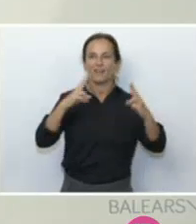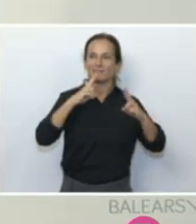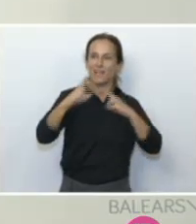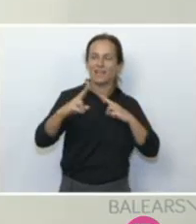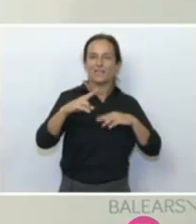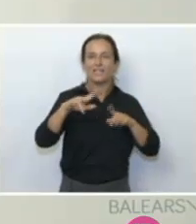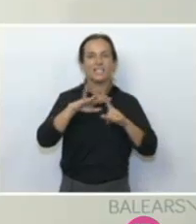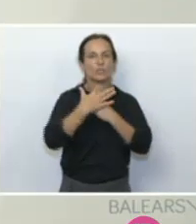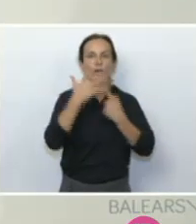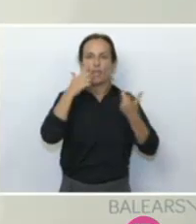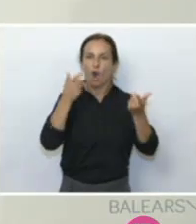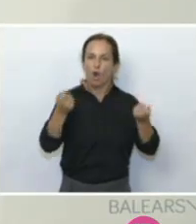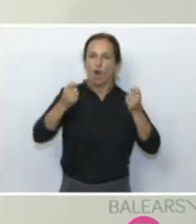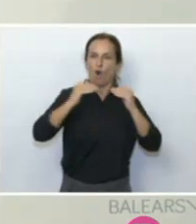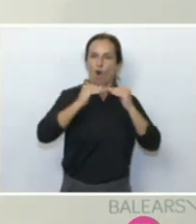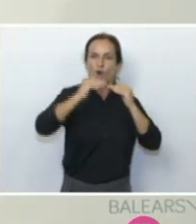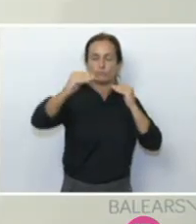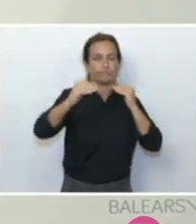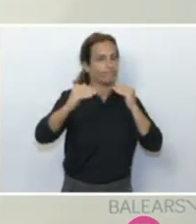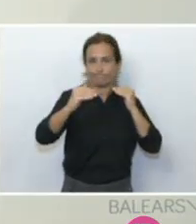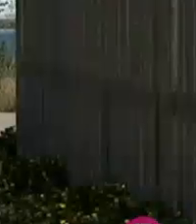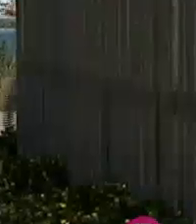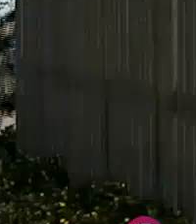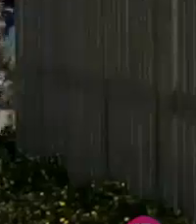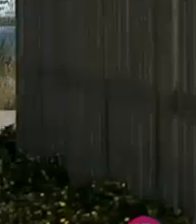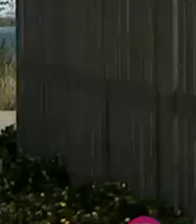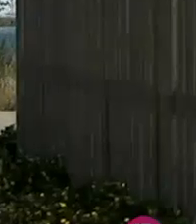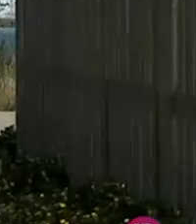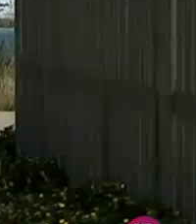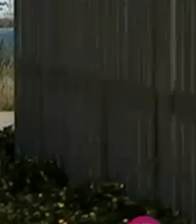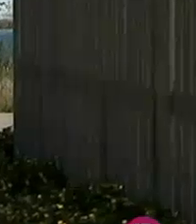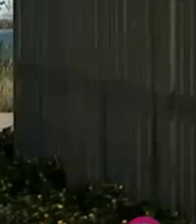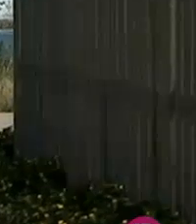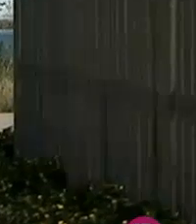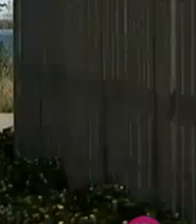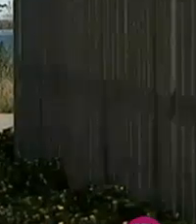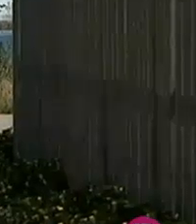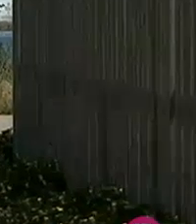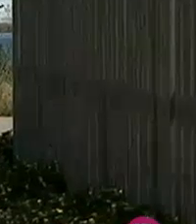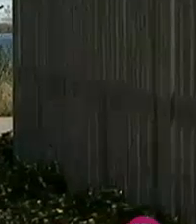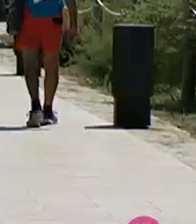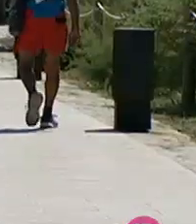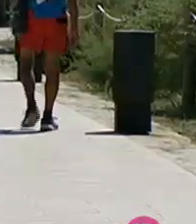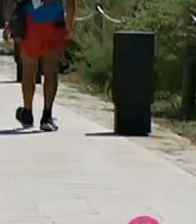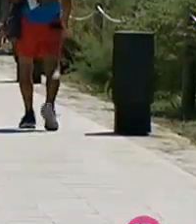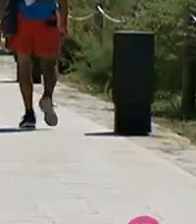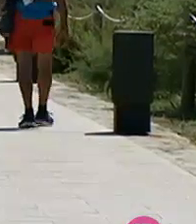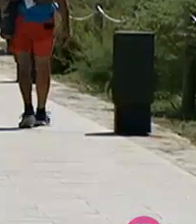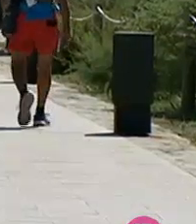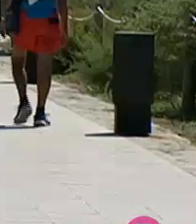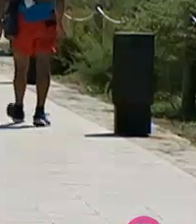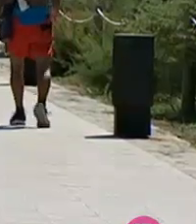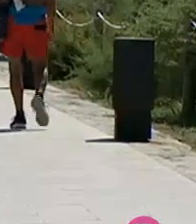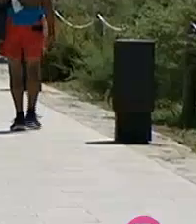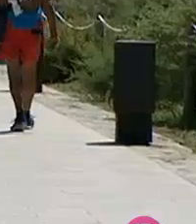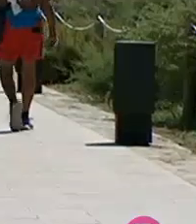estabilitzat. Això és una afirmació que encara no se pot fer ni molt manco. La taxa de positivitat es manté a les illes situant-se entre el 10 i el 12%.